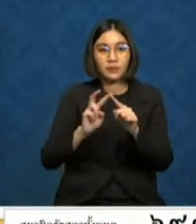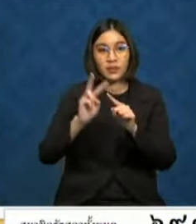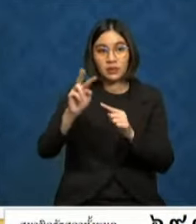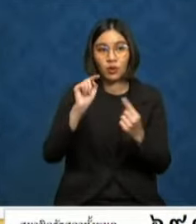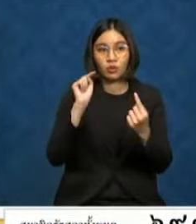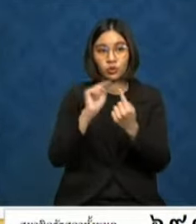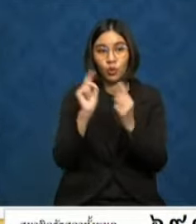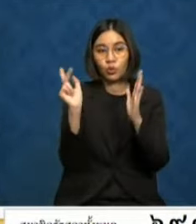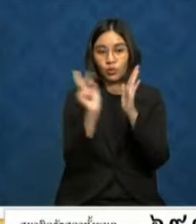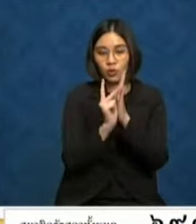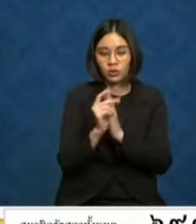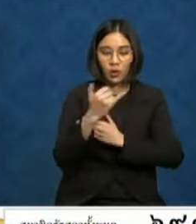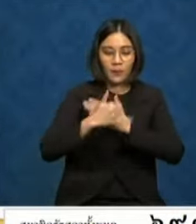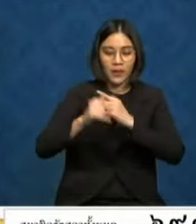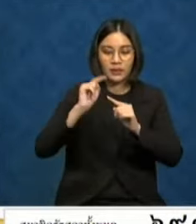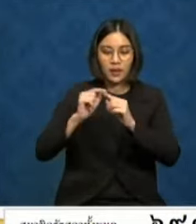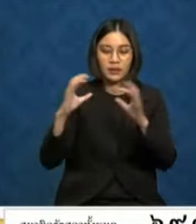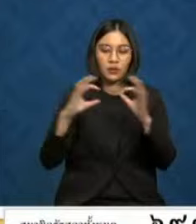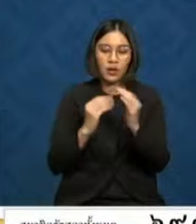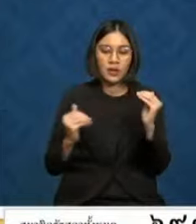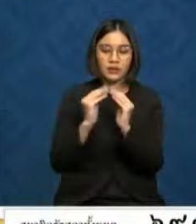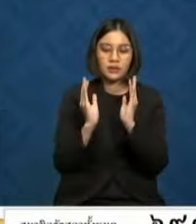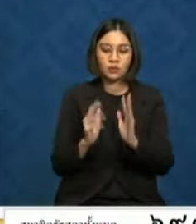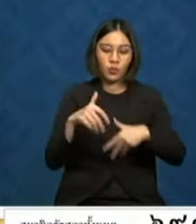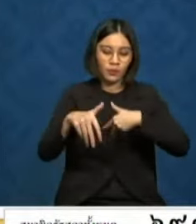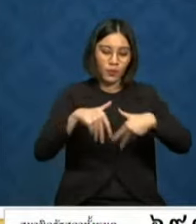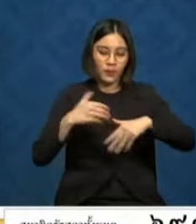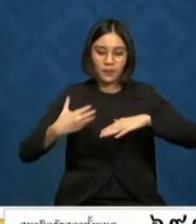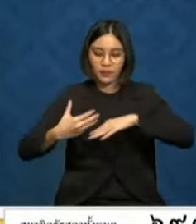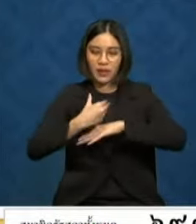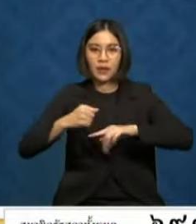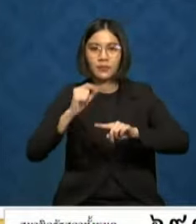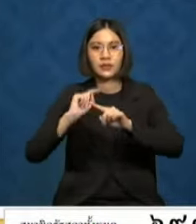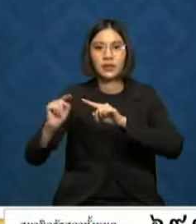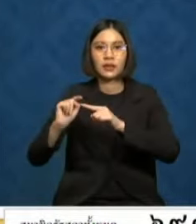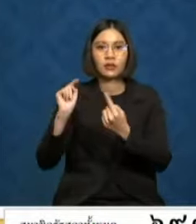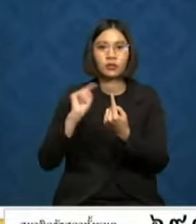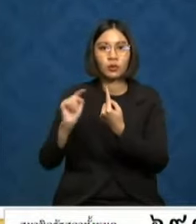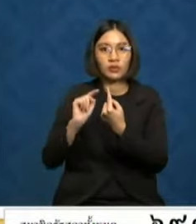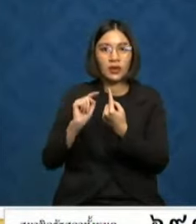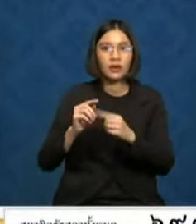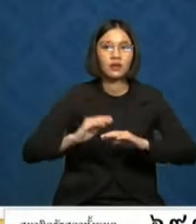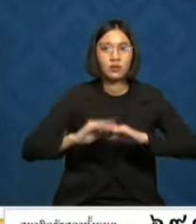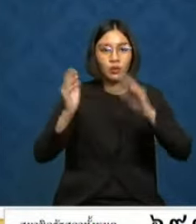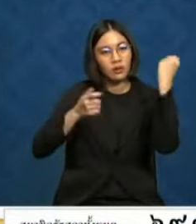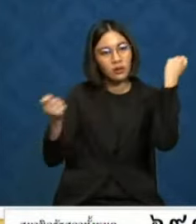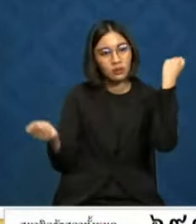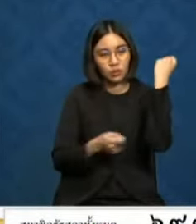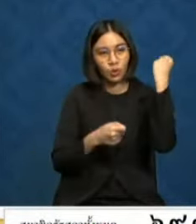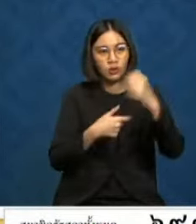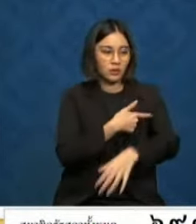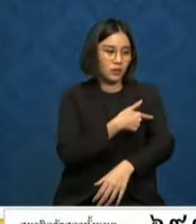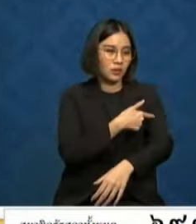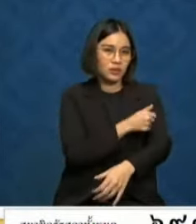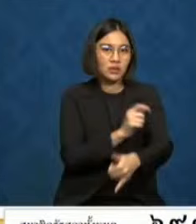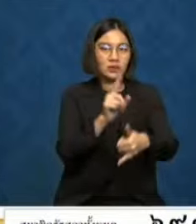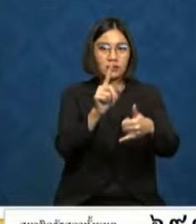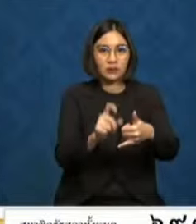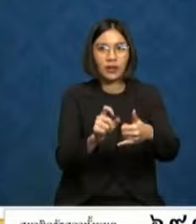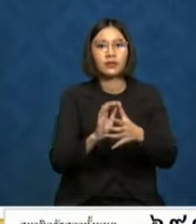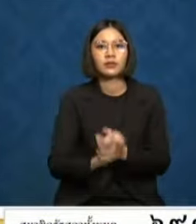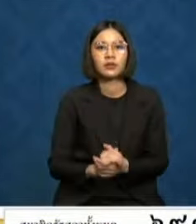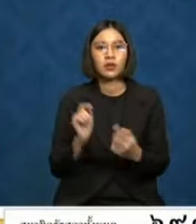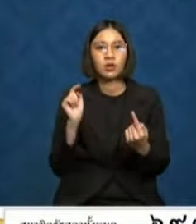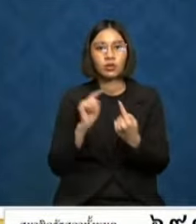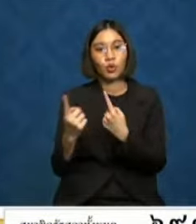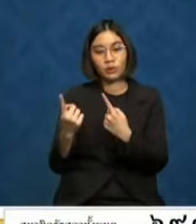ติการะหว่างประเทศว่าด้วยสิทธิพลเมืองและสิทธิทางการเมืองว่าด้วยการยกเลิกโทษประหารชีวิตด้วยค่ะส